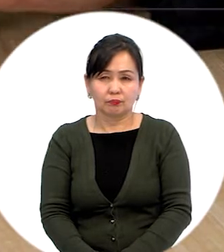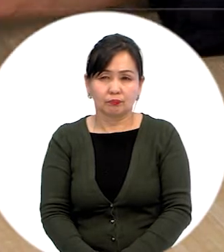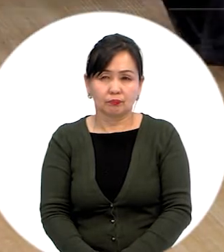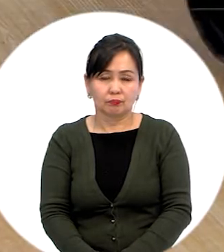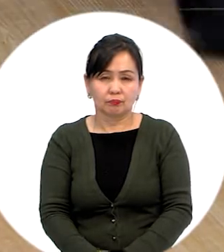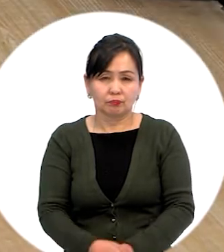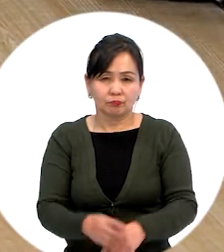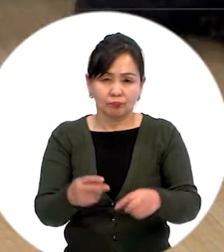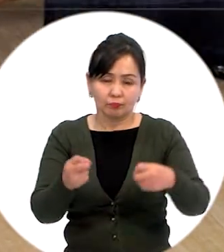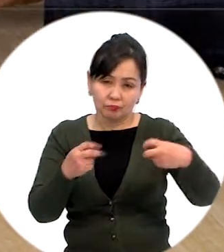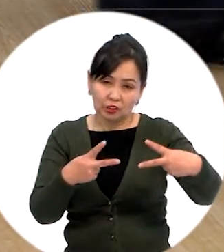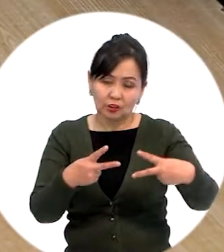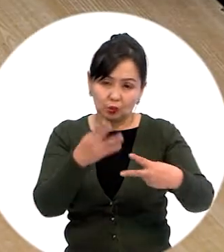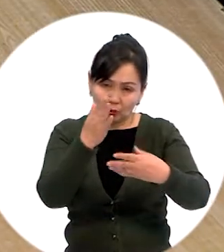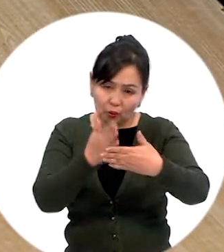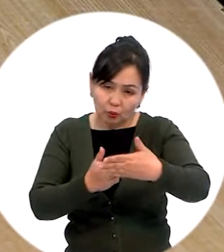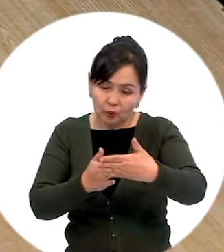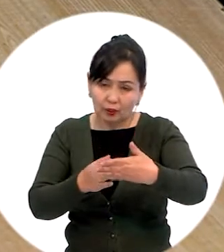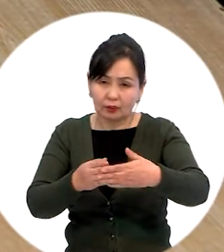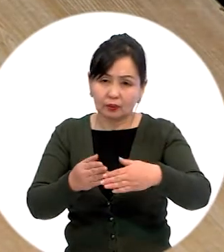За ингээд юм хэдэ ижил хэмжээтэй талцсан